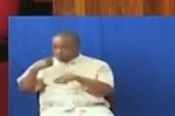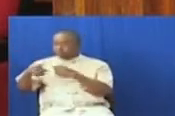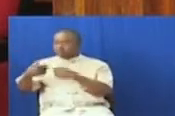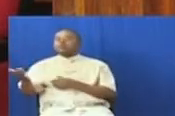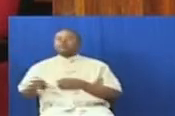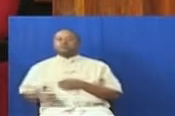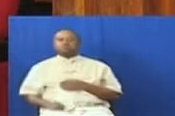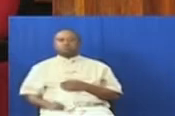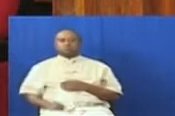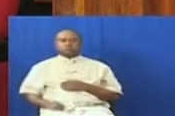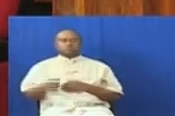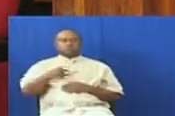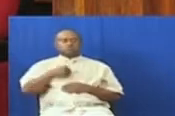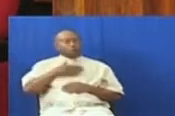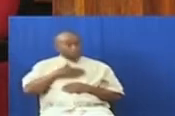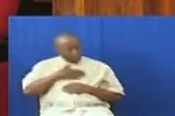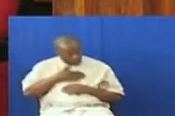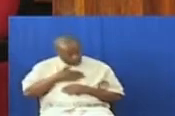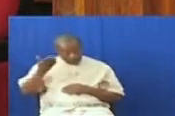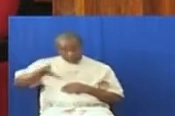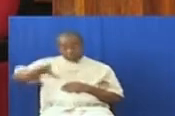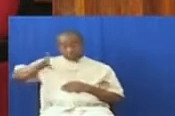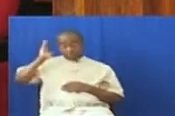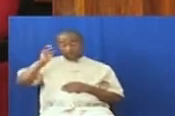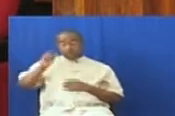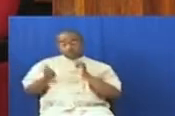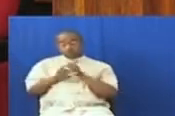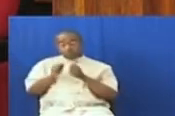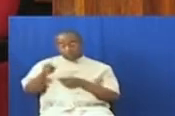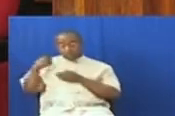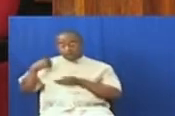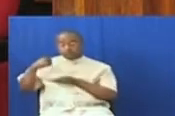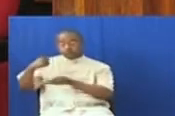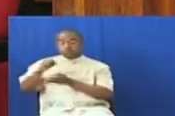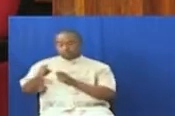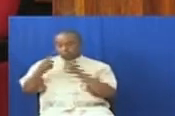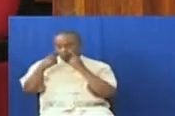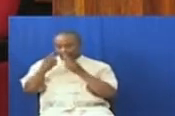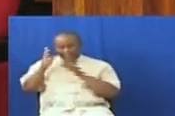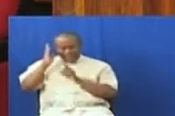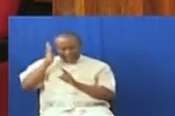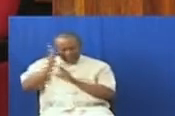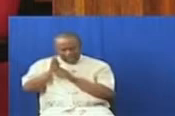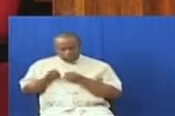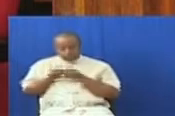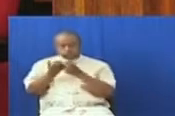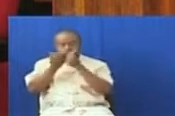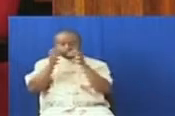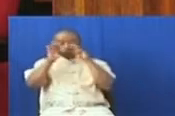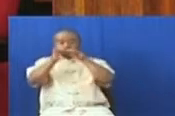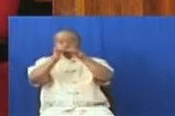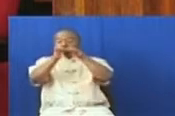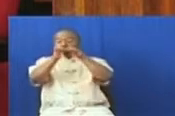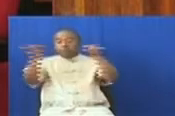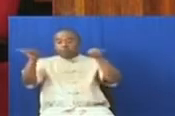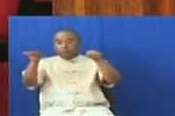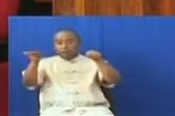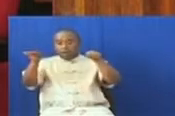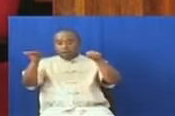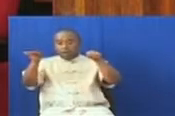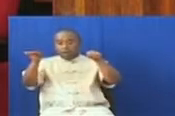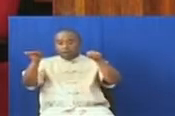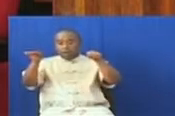wameikisia. Naomba sana serikali ili liangalie, ili kuleta usawa katika halmashauri zote, ili wao nao